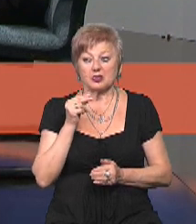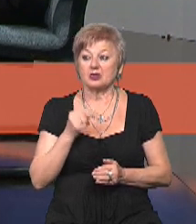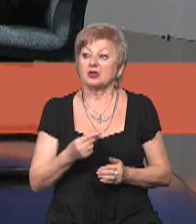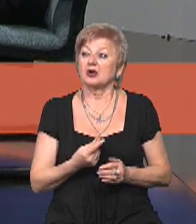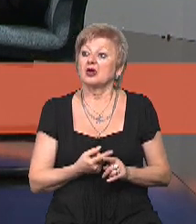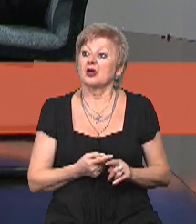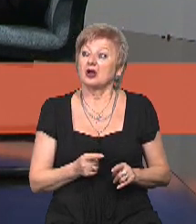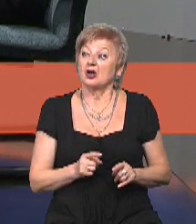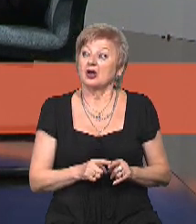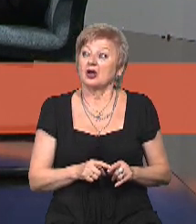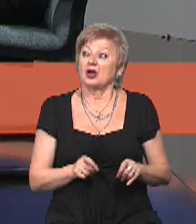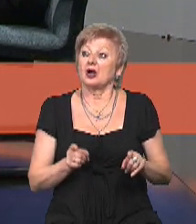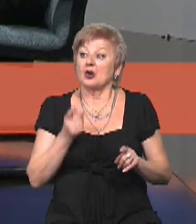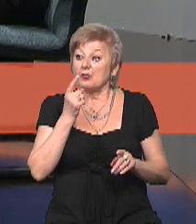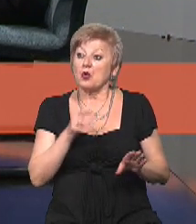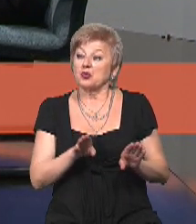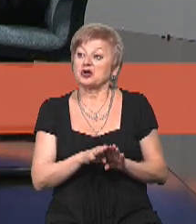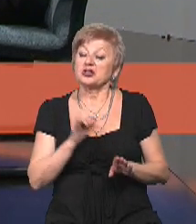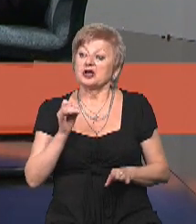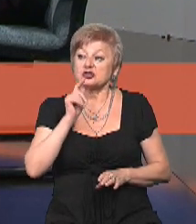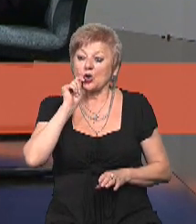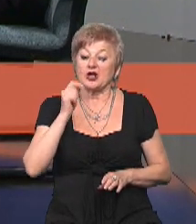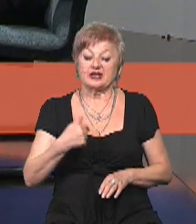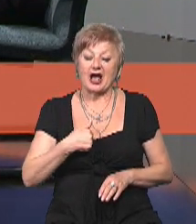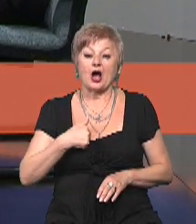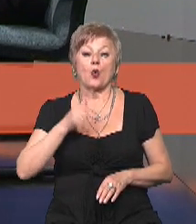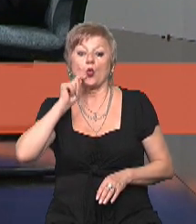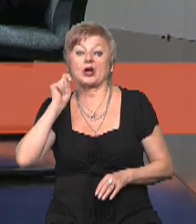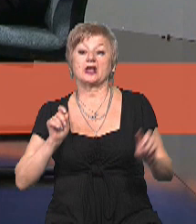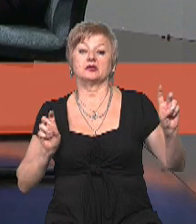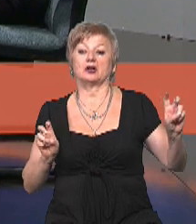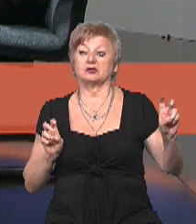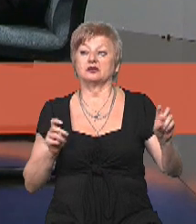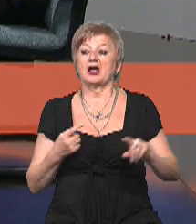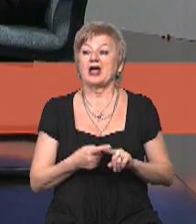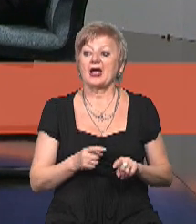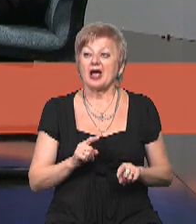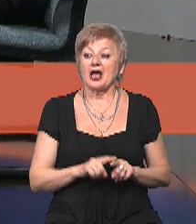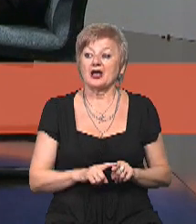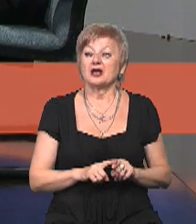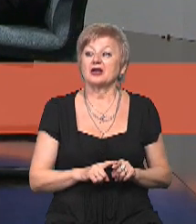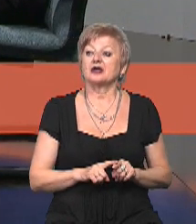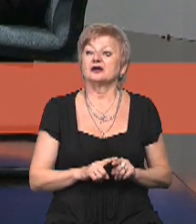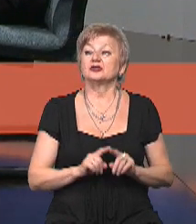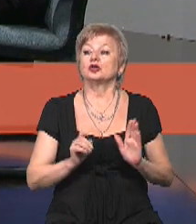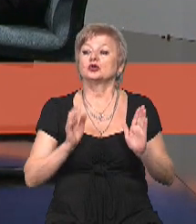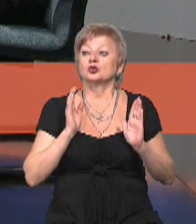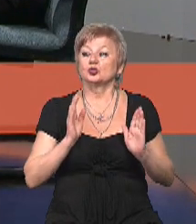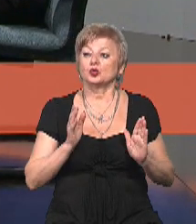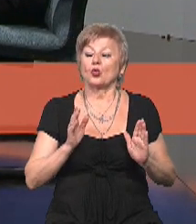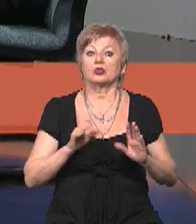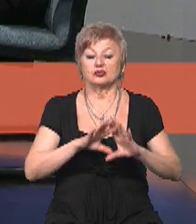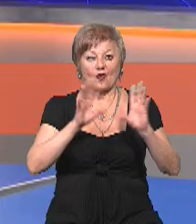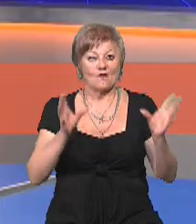«Я і Україна»? Дуже така схожа назва. Так, «Я і Україна» – це був предмет, який реалізував тільки природничу